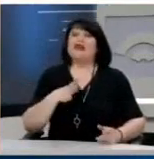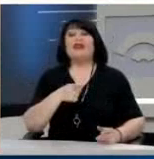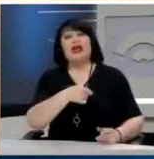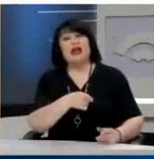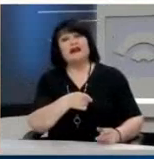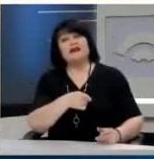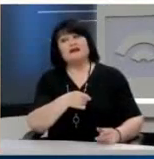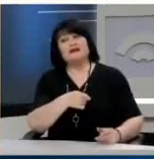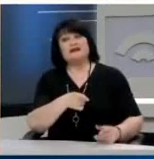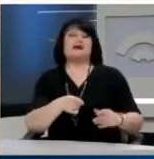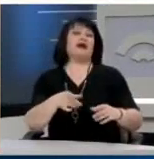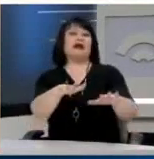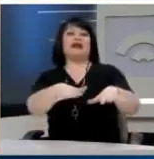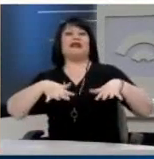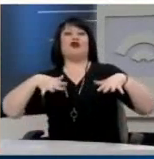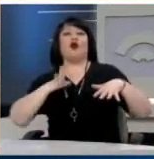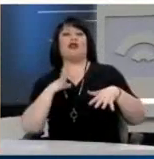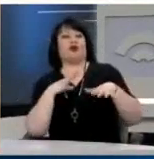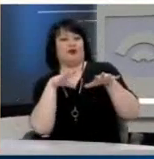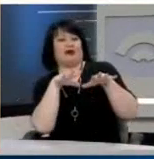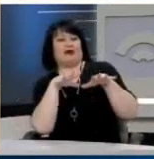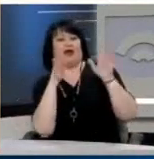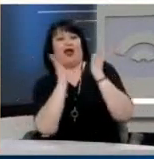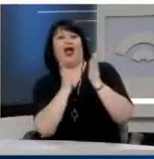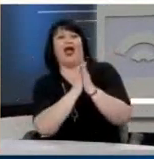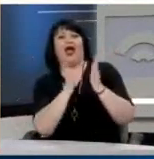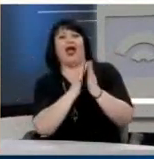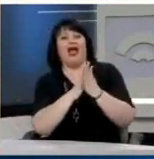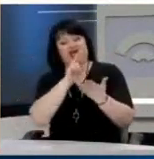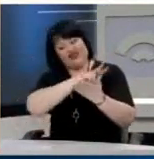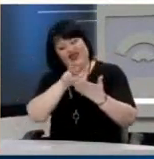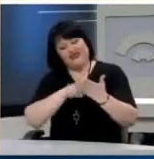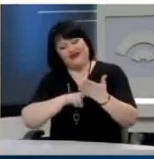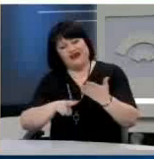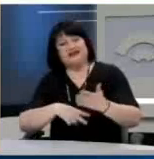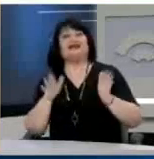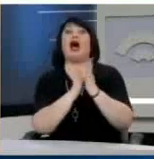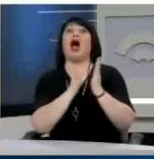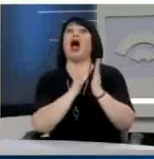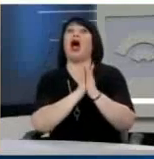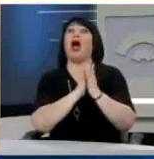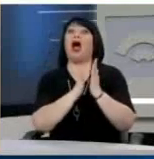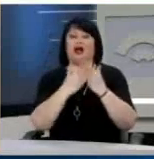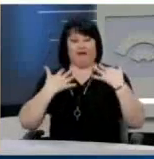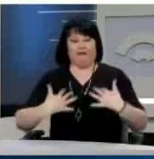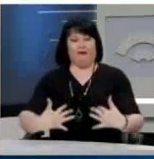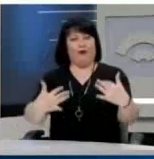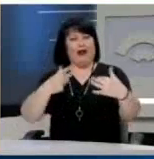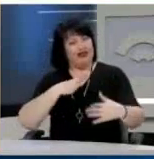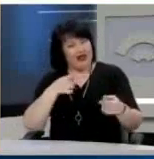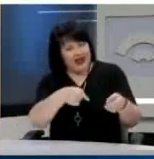Ή μήπως θέλετε να έχετε κάποιο κοινό να σας χειροκροτεί μετά από κάθε φράση που θα διαβάζετε από το Βήμα? Γι' αυτό προτιμάτε τη Βουλή? Δεν ξέρω.